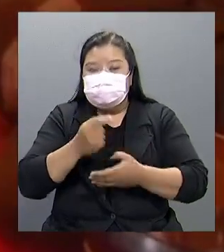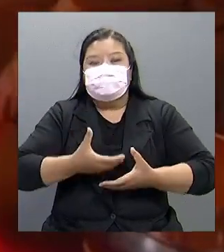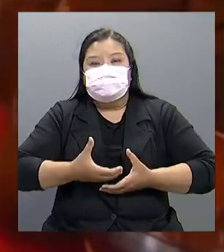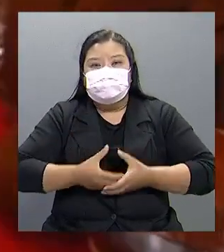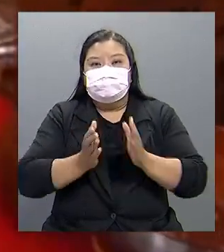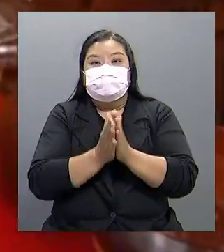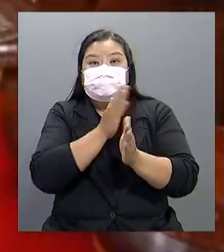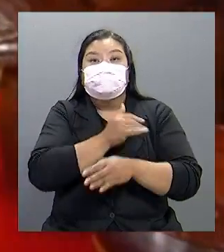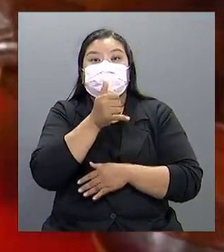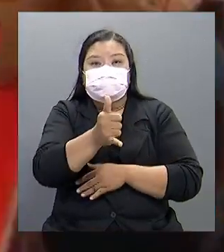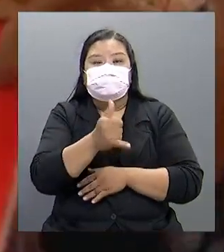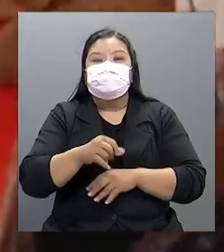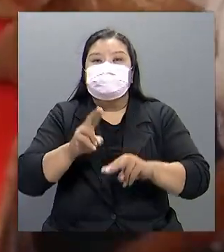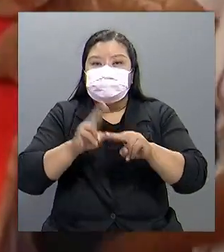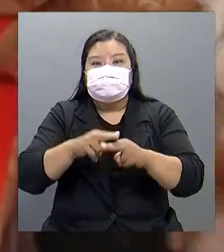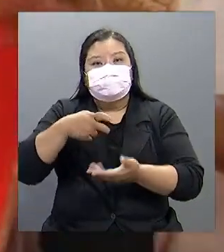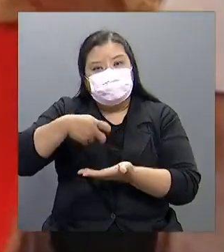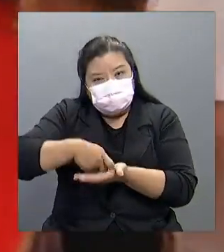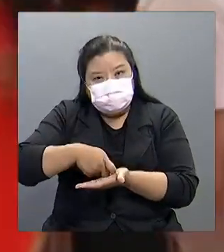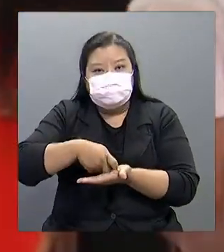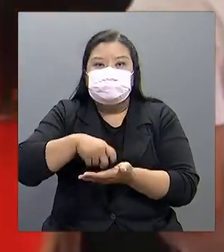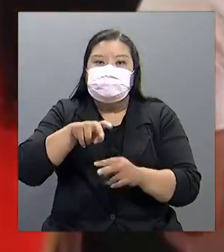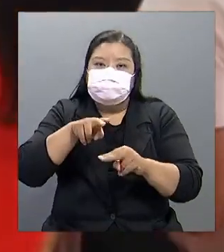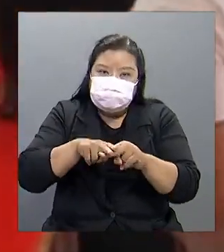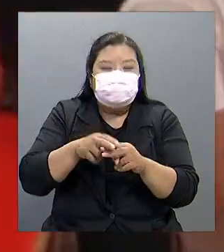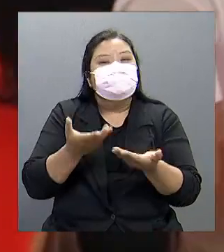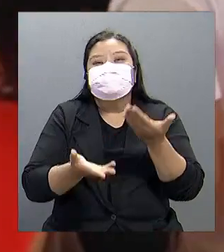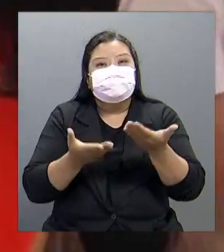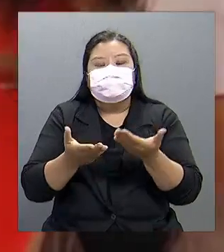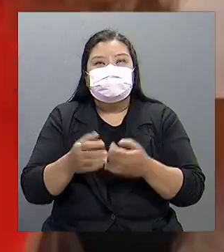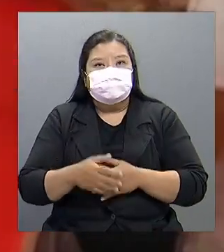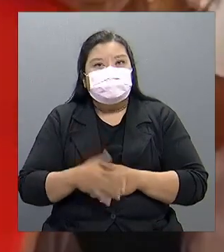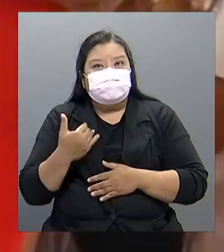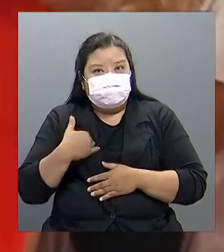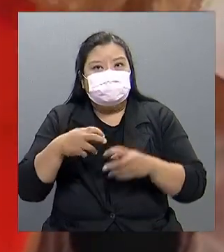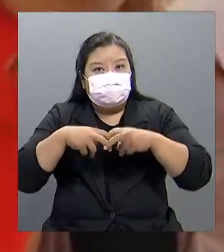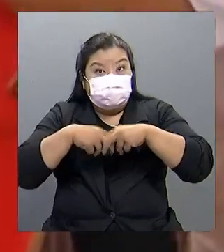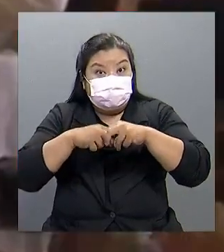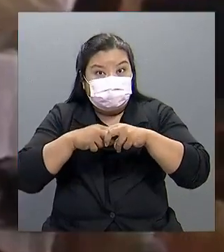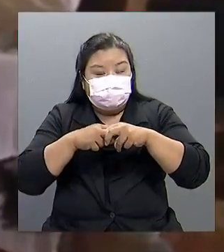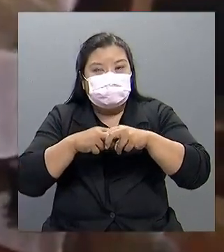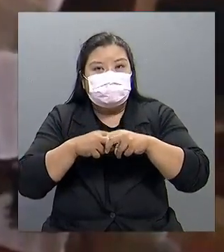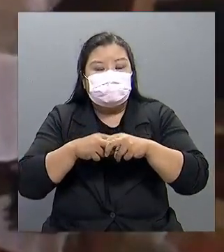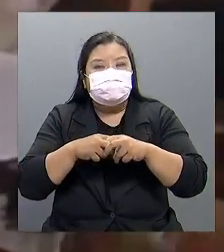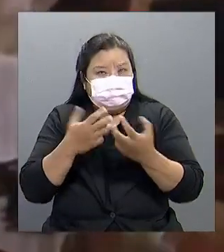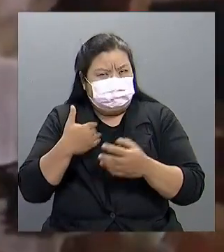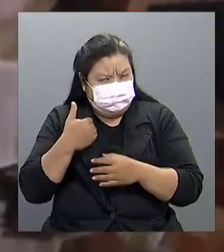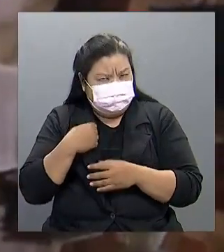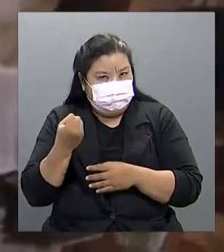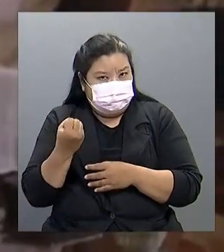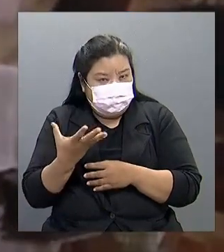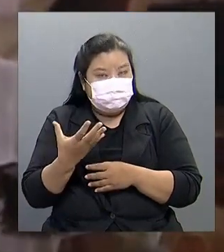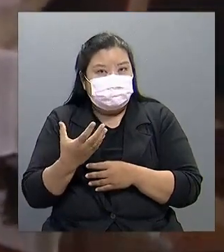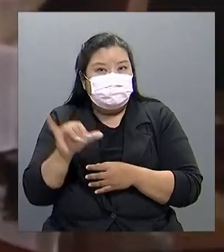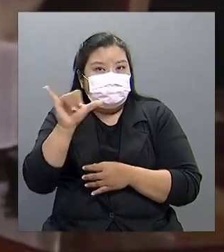คุกเข่าเยอะด้วยอุบัติการเนี่ยของข้อเข่าเสื่อมเนี่ยนะฮะเราเนี่ยเป็นสูงกว่าคน ยุโรป มาก